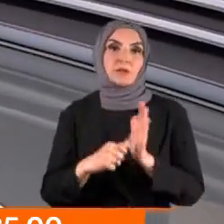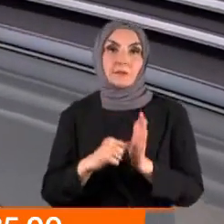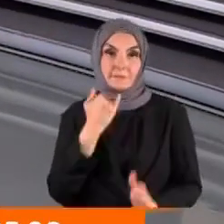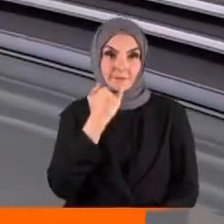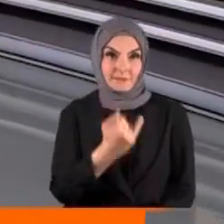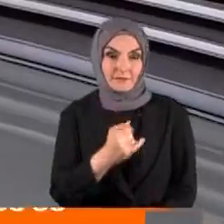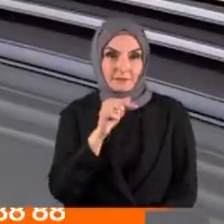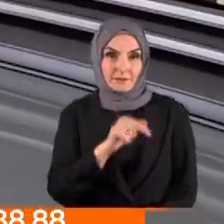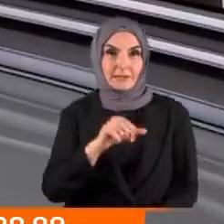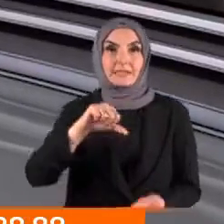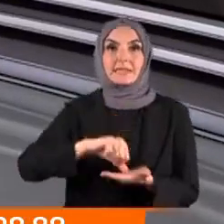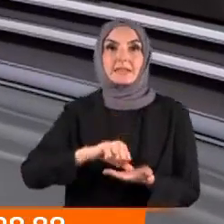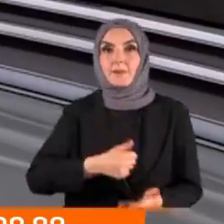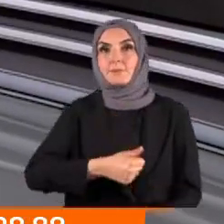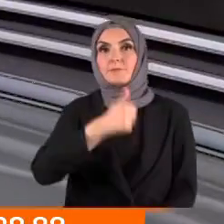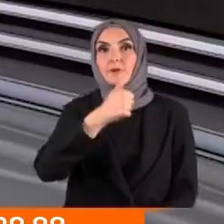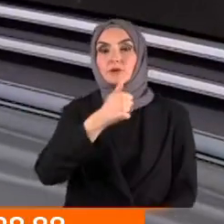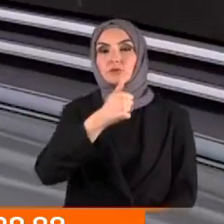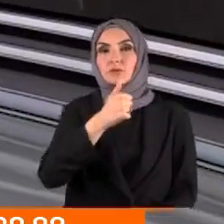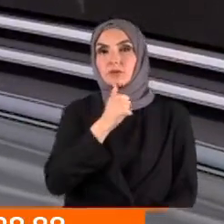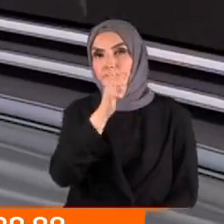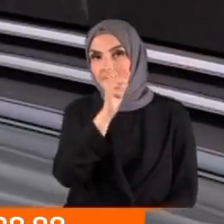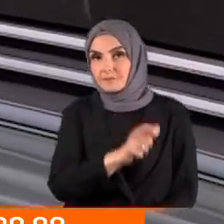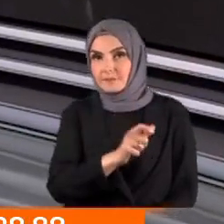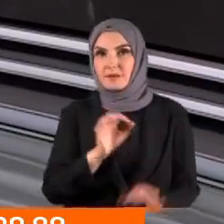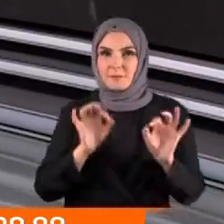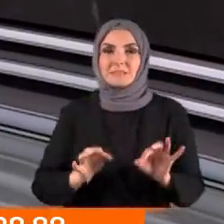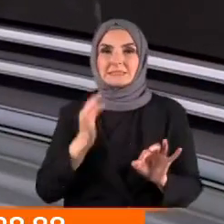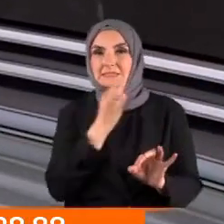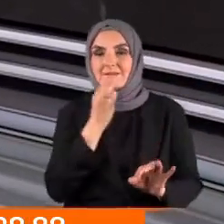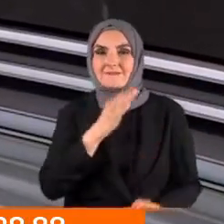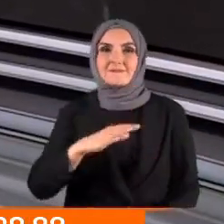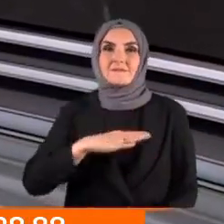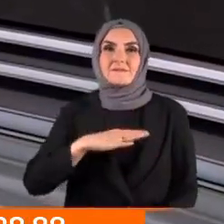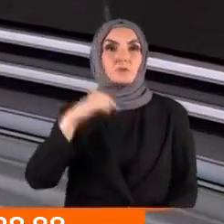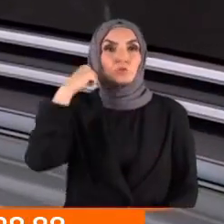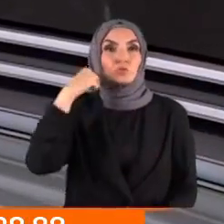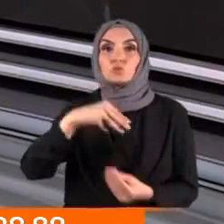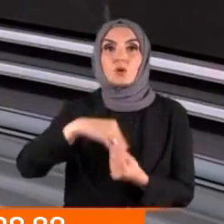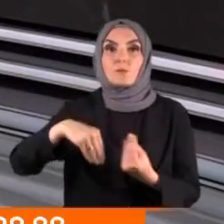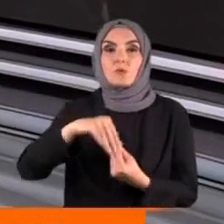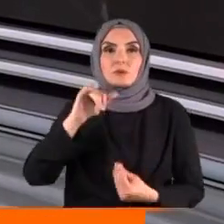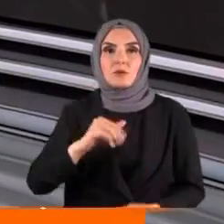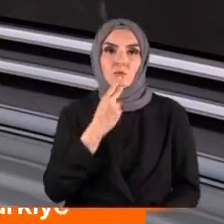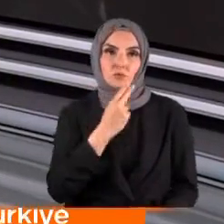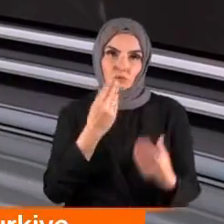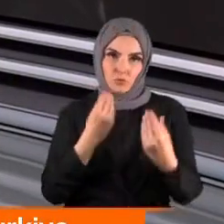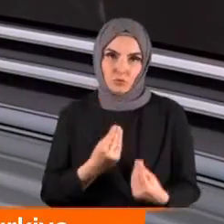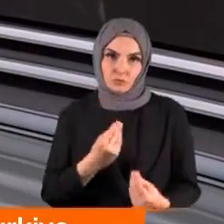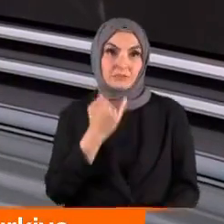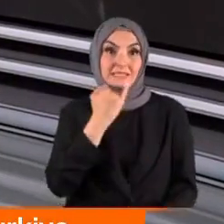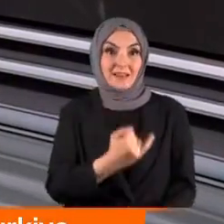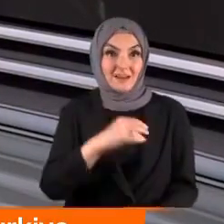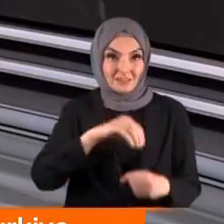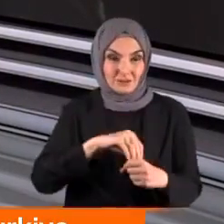İbrahim Reis'i ile başlaması an meselesi olan Suriye operasyonunu görüşecek. Kritik ziyarette Rusya Devlet Başkanı Vladimir Putin de